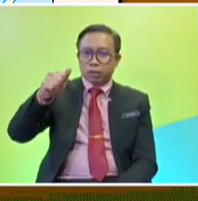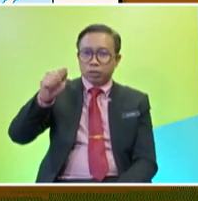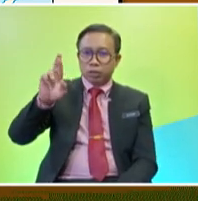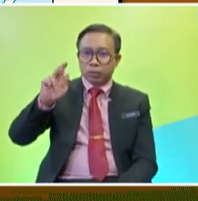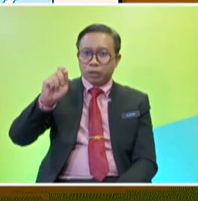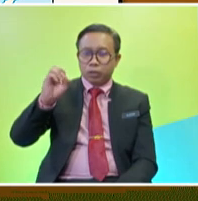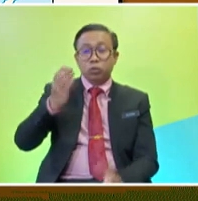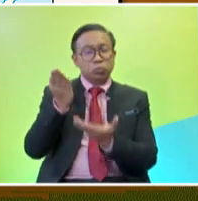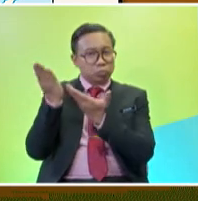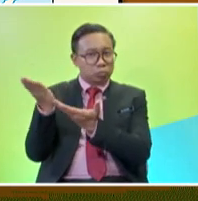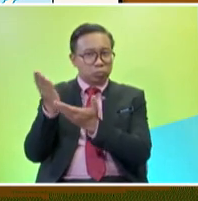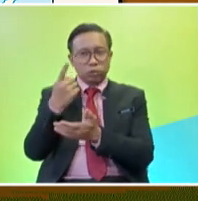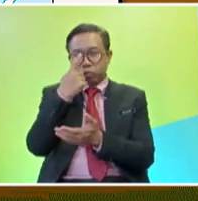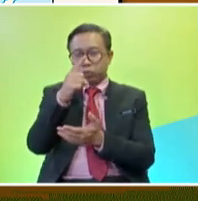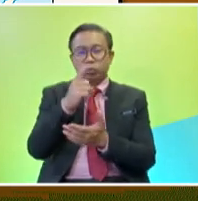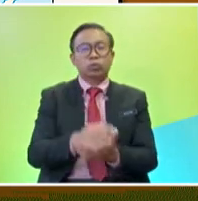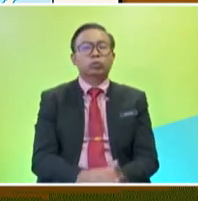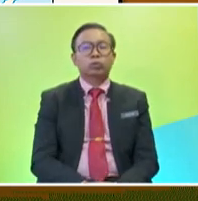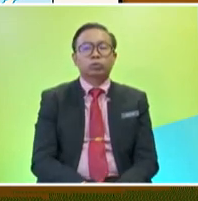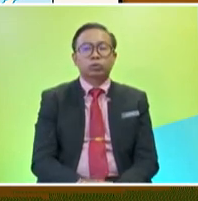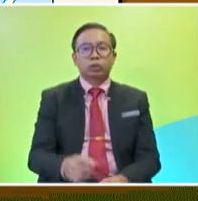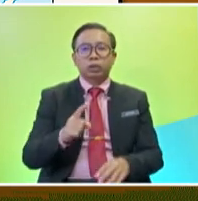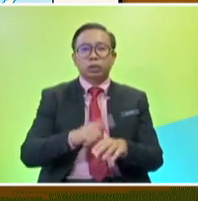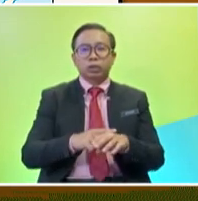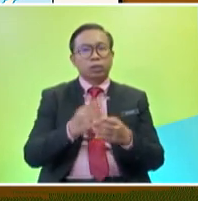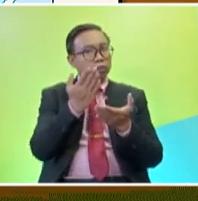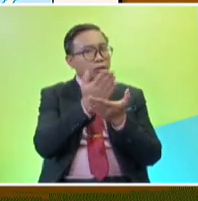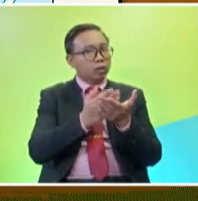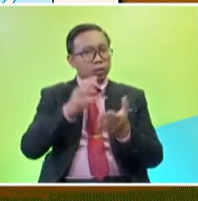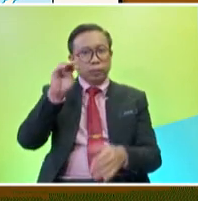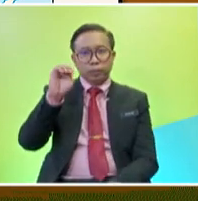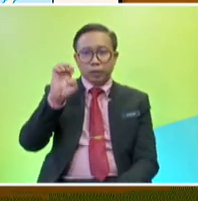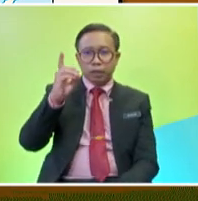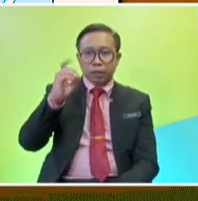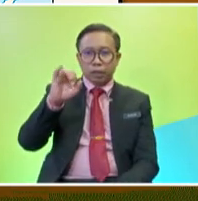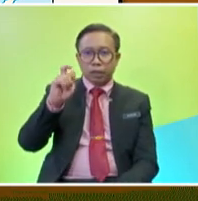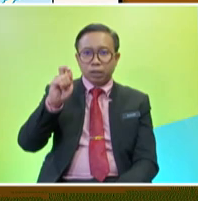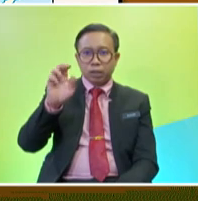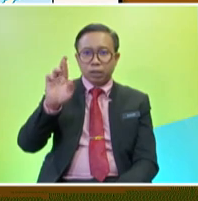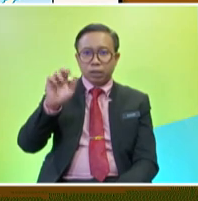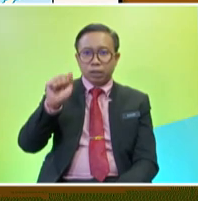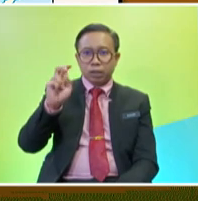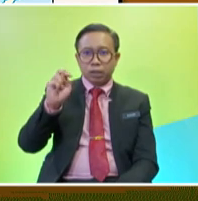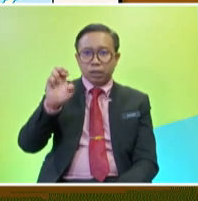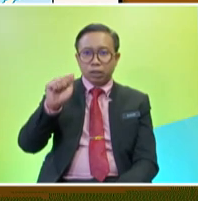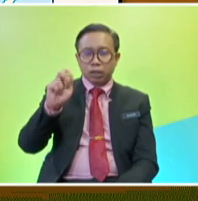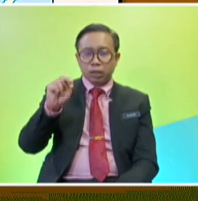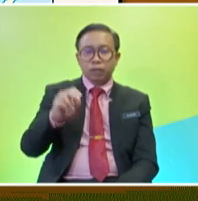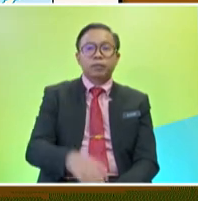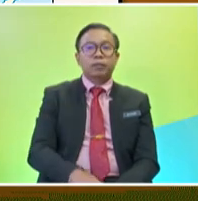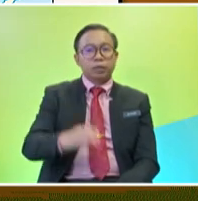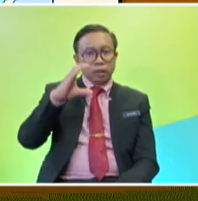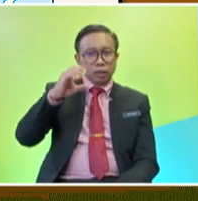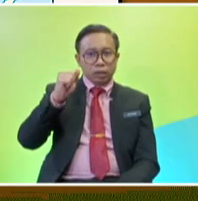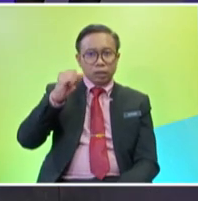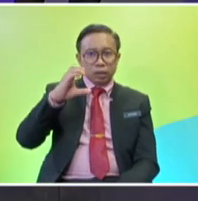digunakan untuk menghasilkan tadi biasanya di kawasan Mediterania Oke kemudian adalah pokok cactus tahu kok tahu